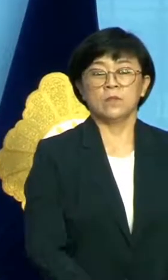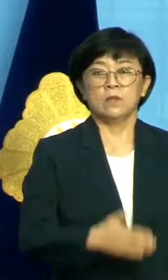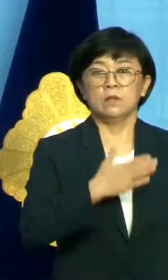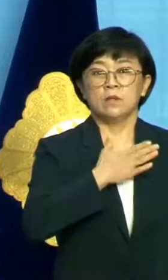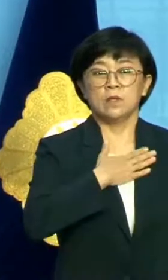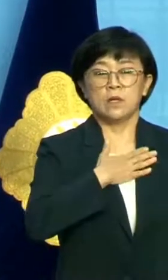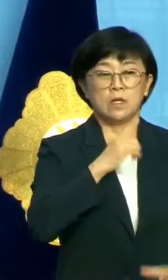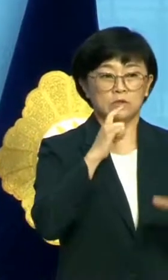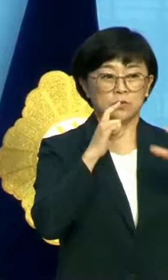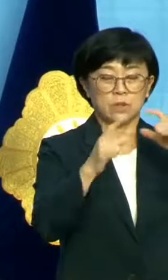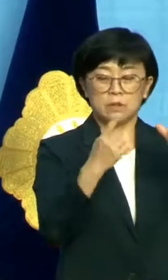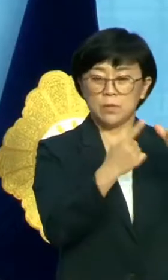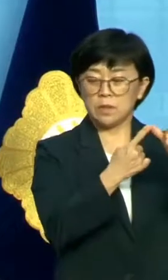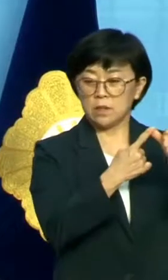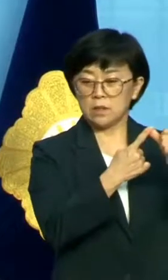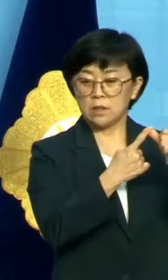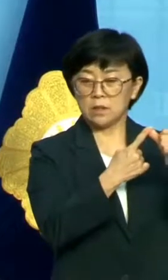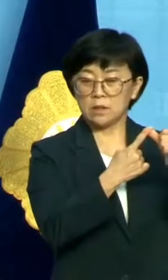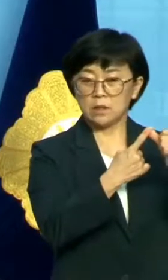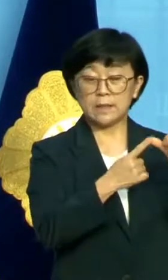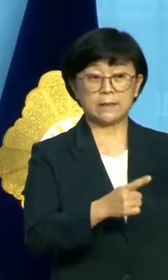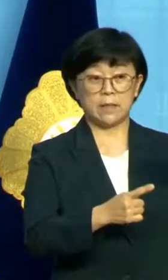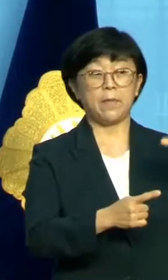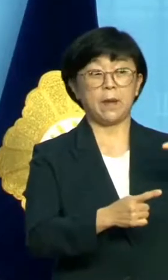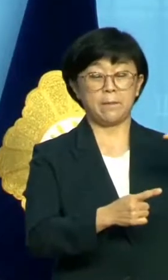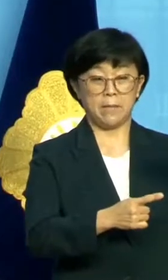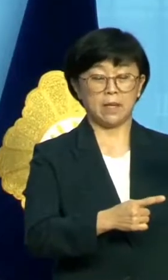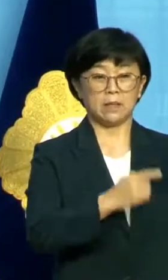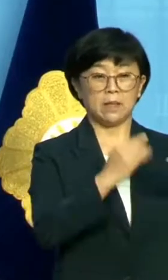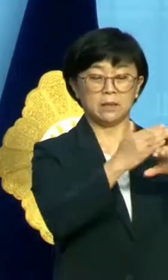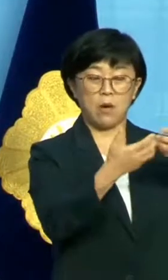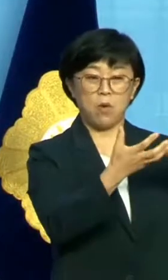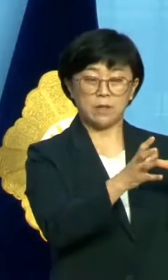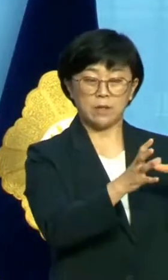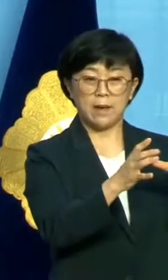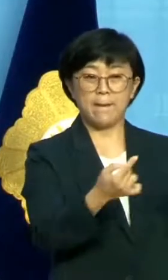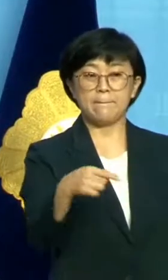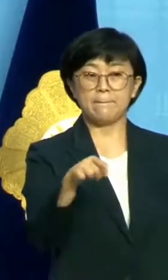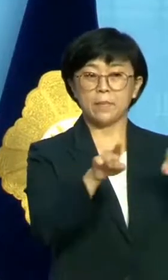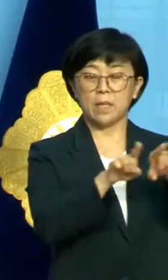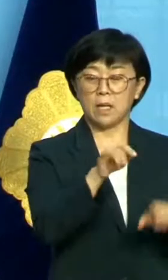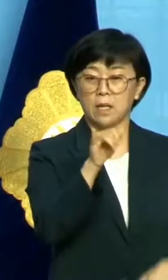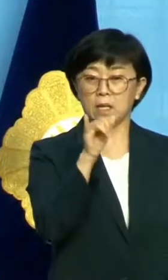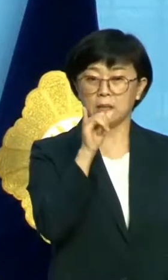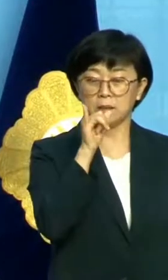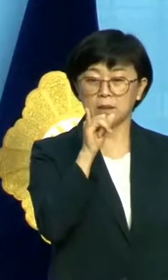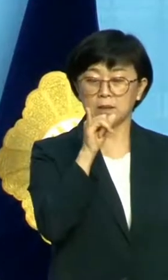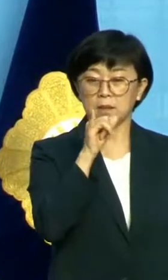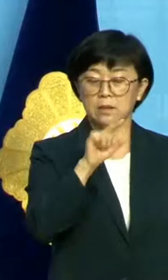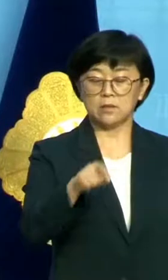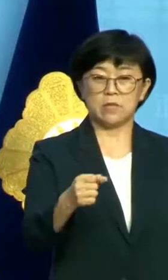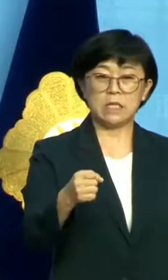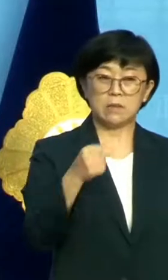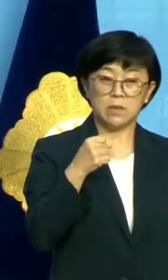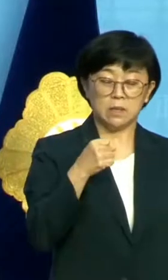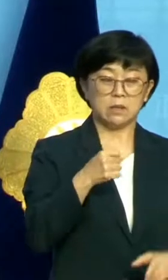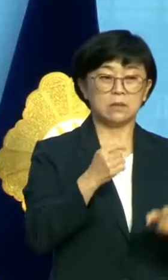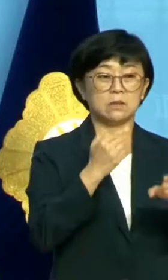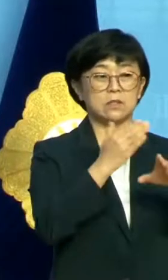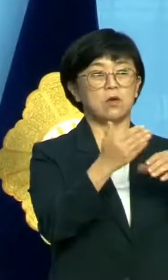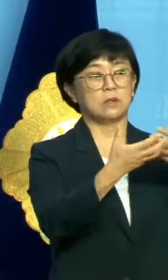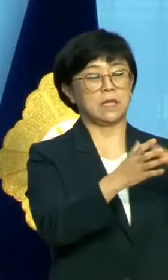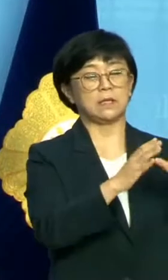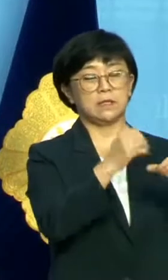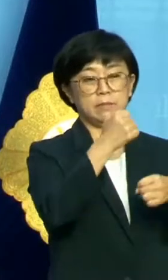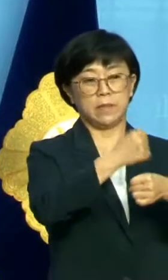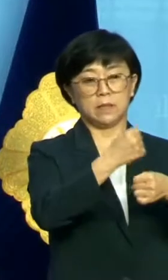제가 주장하는 첫 번째는 300만 당원이 함께하는 그런 강한 정당을 만들겠다는 것이 첫